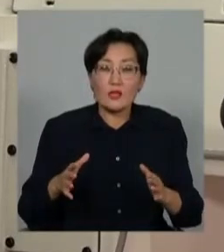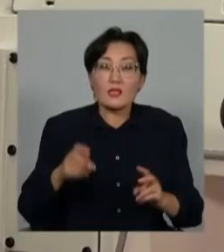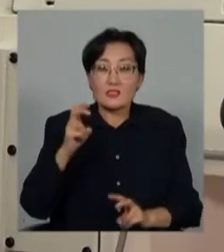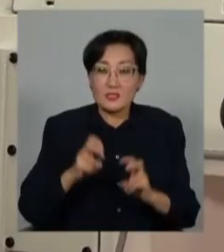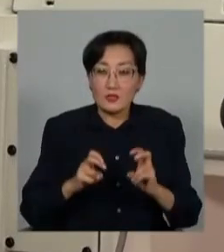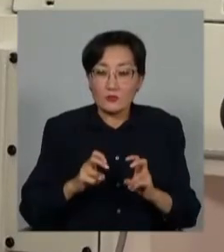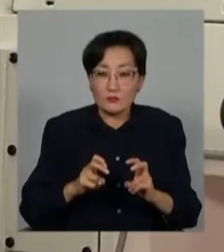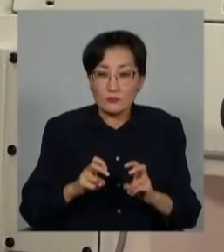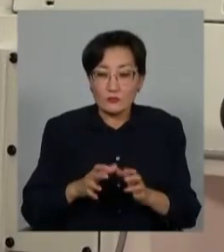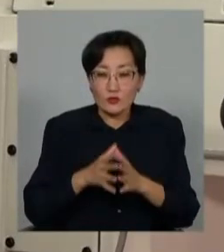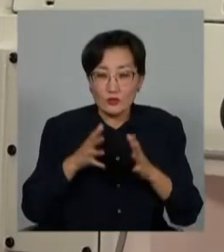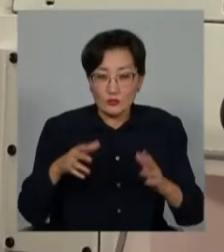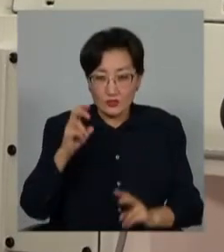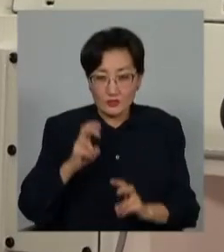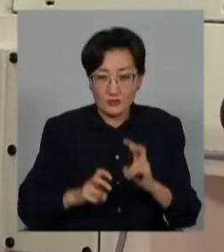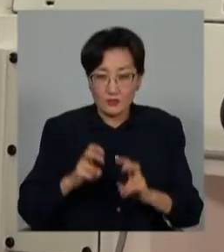емес, бұдан да үлкен